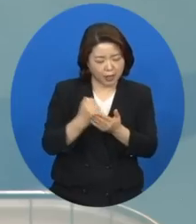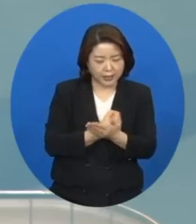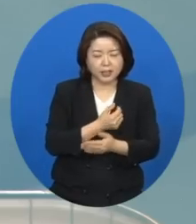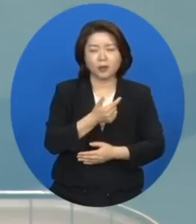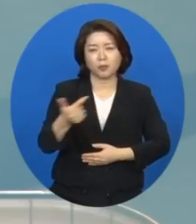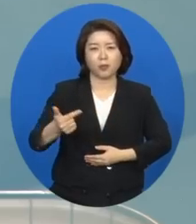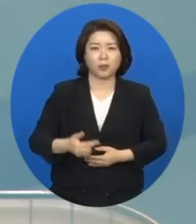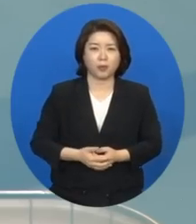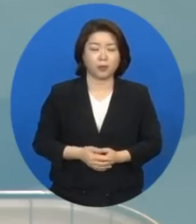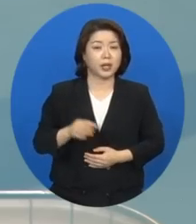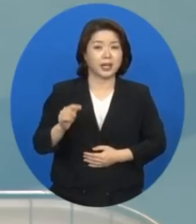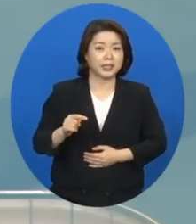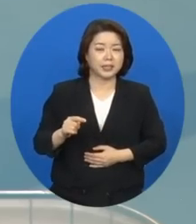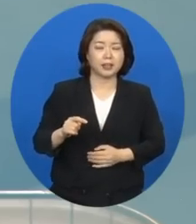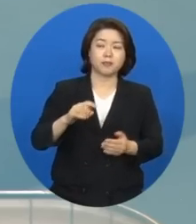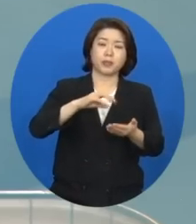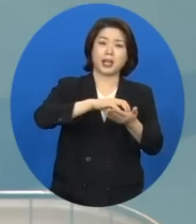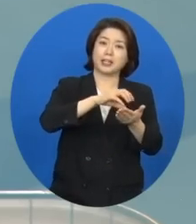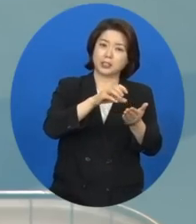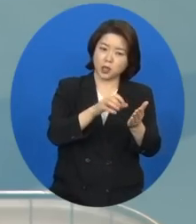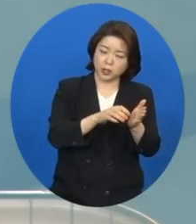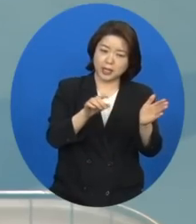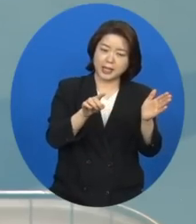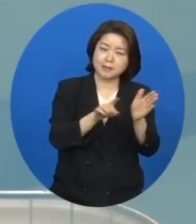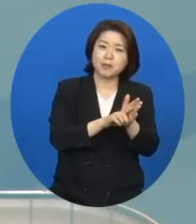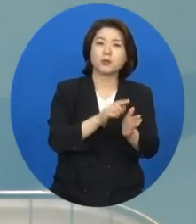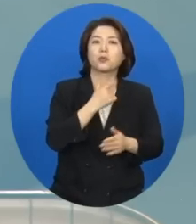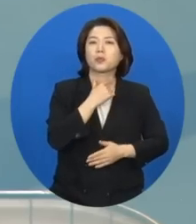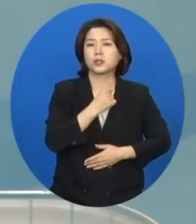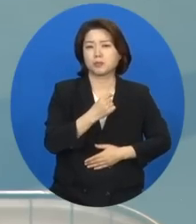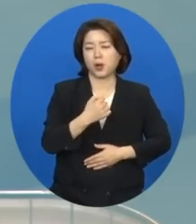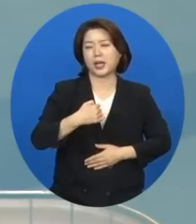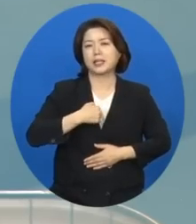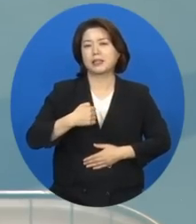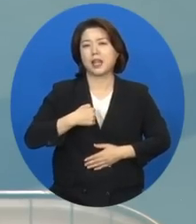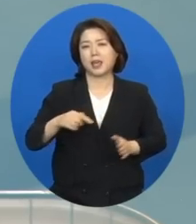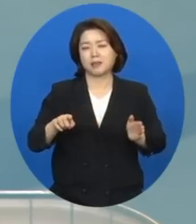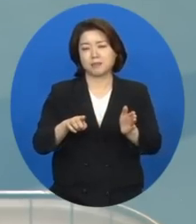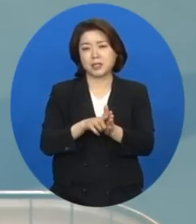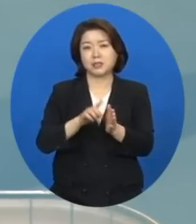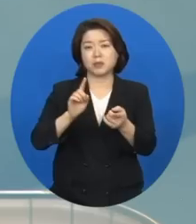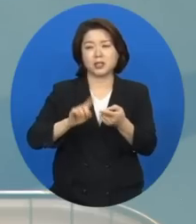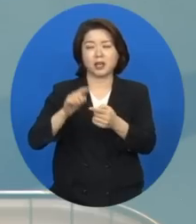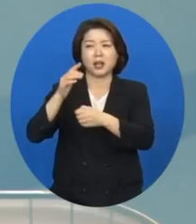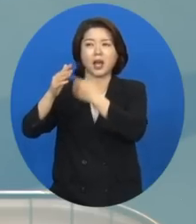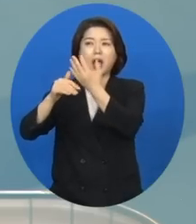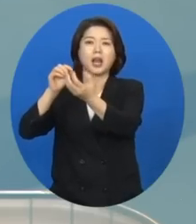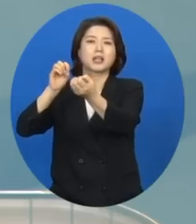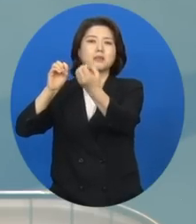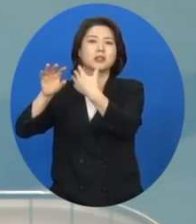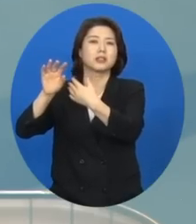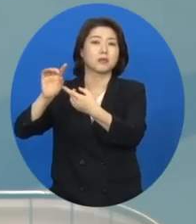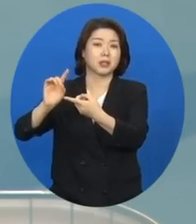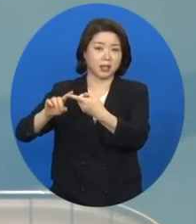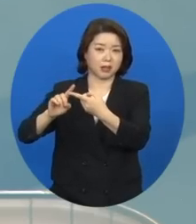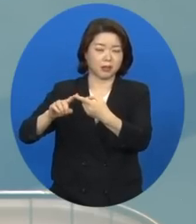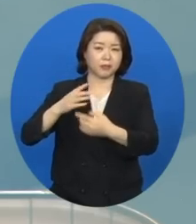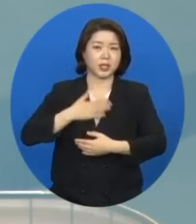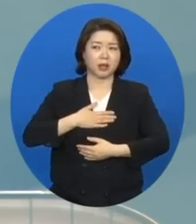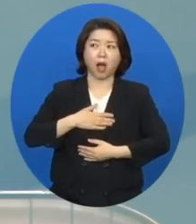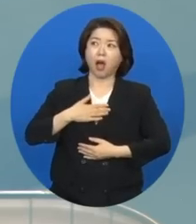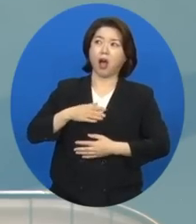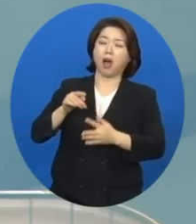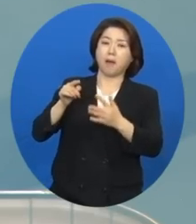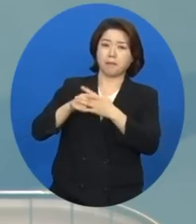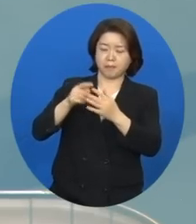이것이요, 적당히 믿고 싶어하는 제 믿음에 대한 하나님의 응답이라는 것을 제가 알게